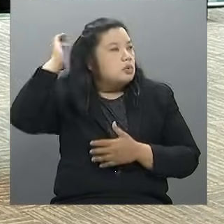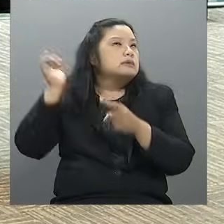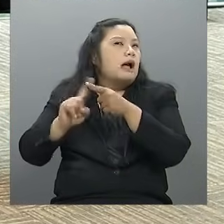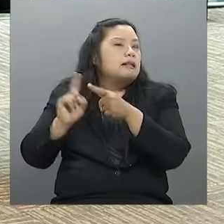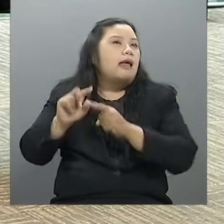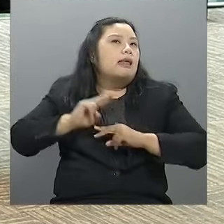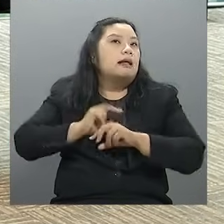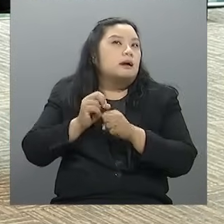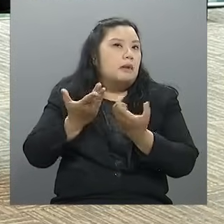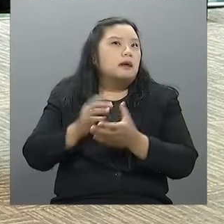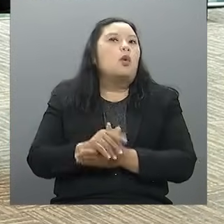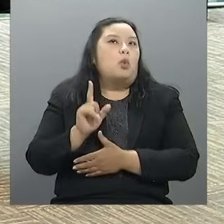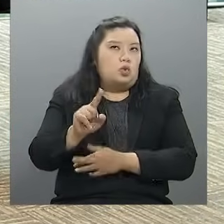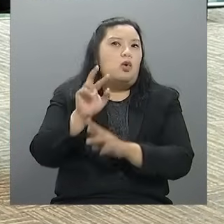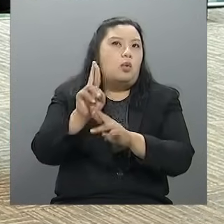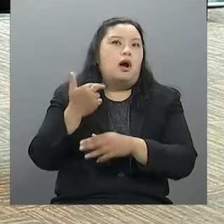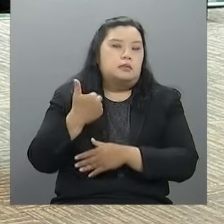ให้หนวง Si่